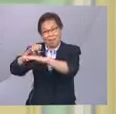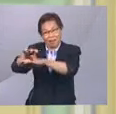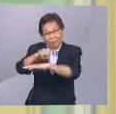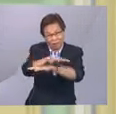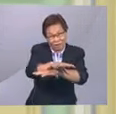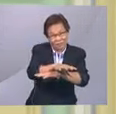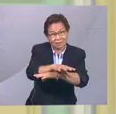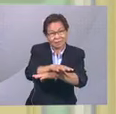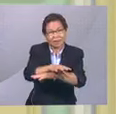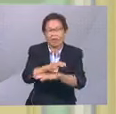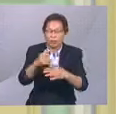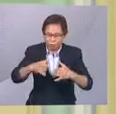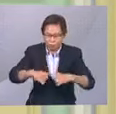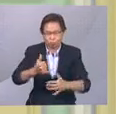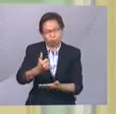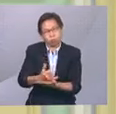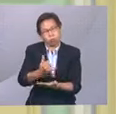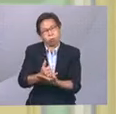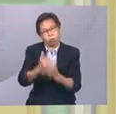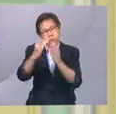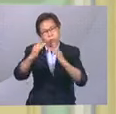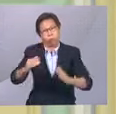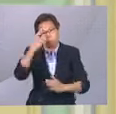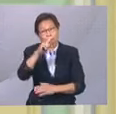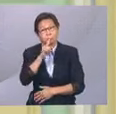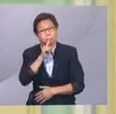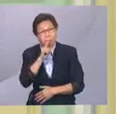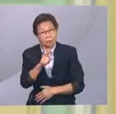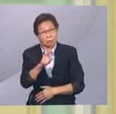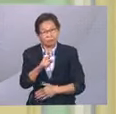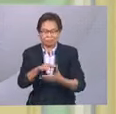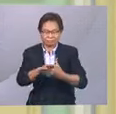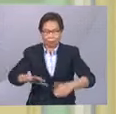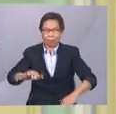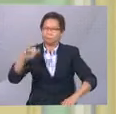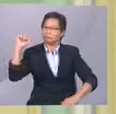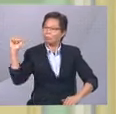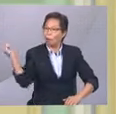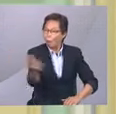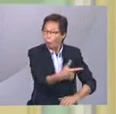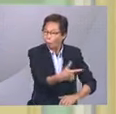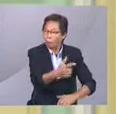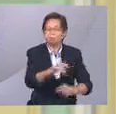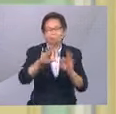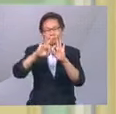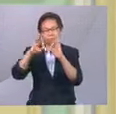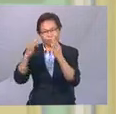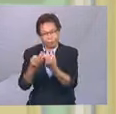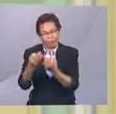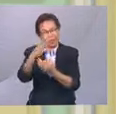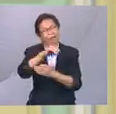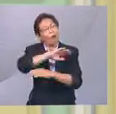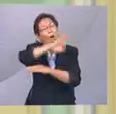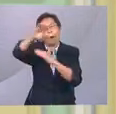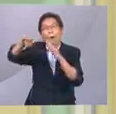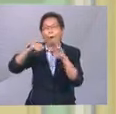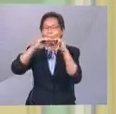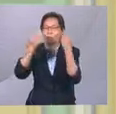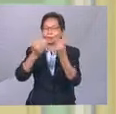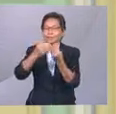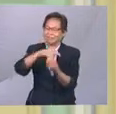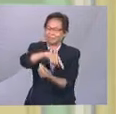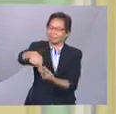terus tinggal di rumah bagi memperhatikan keselamatan diri keluarga dan seluruh masyarakat